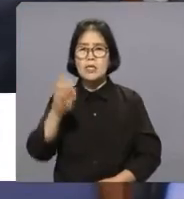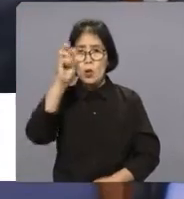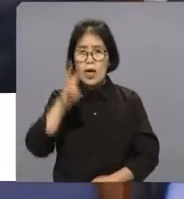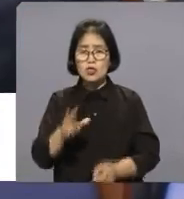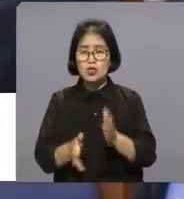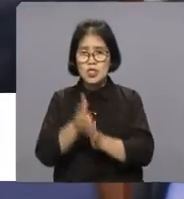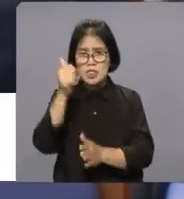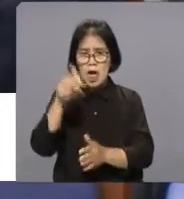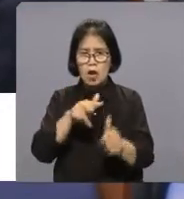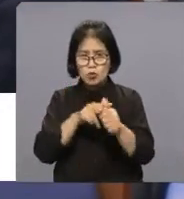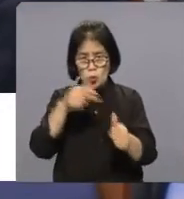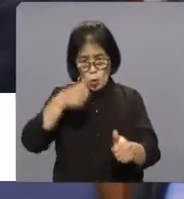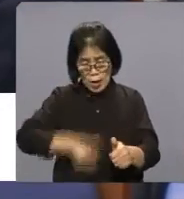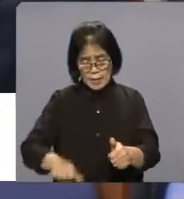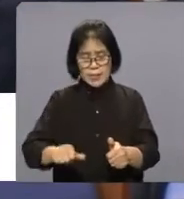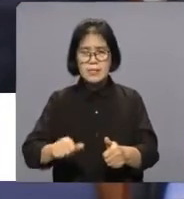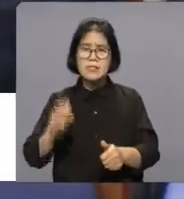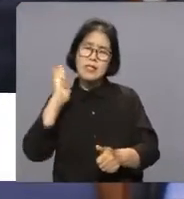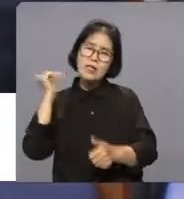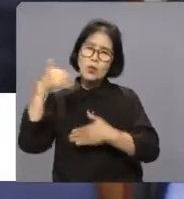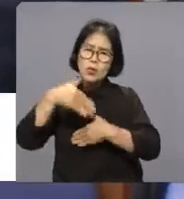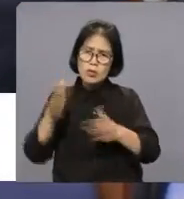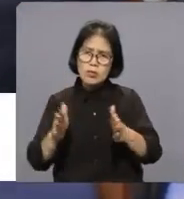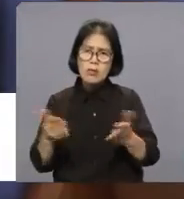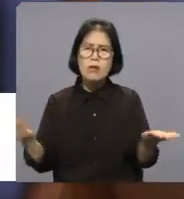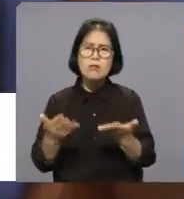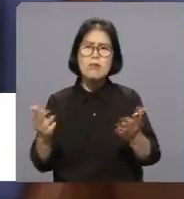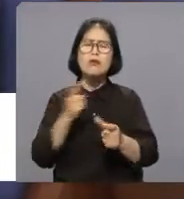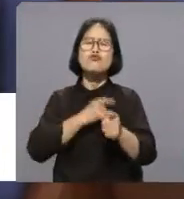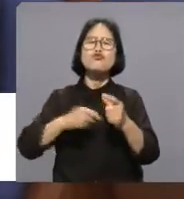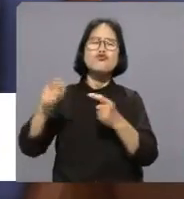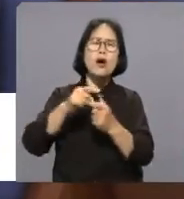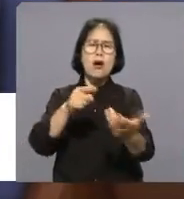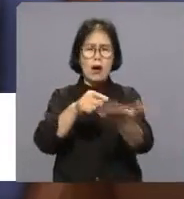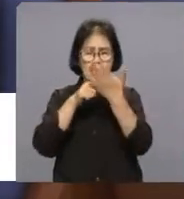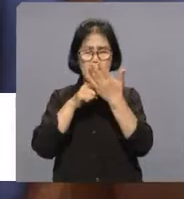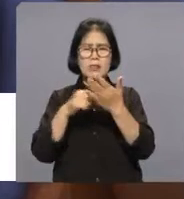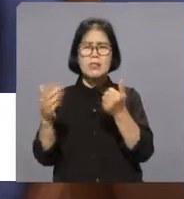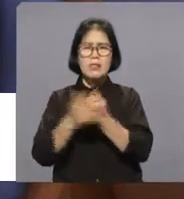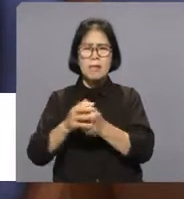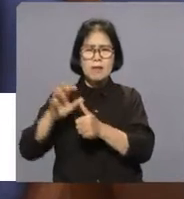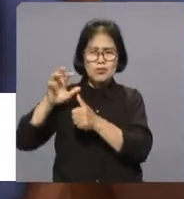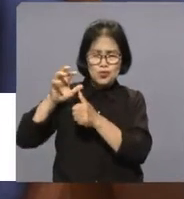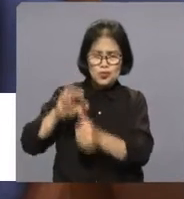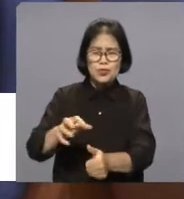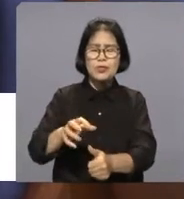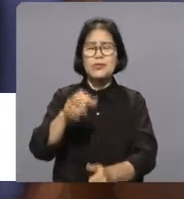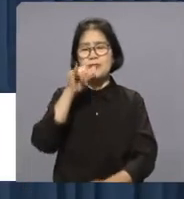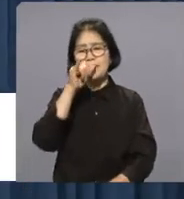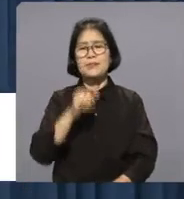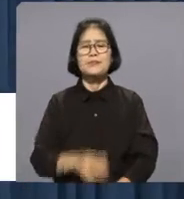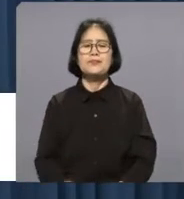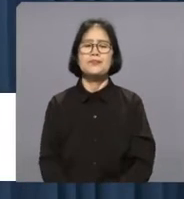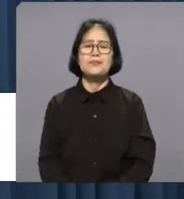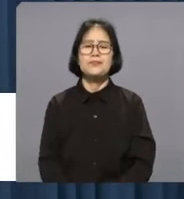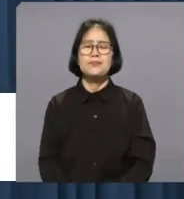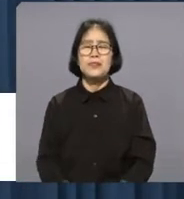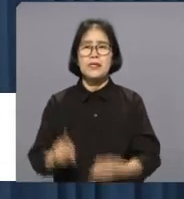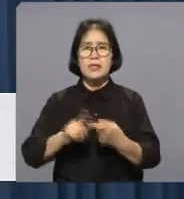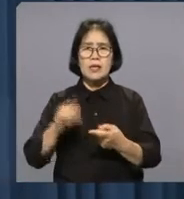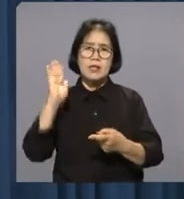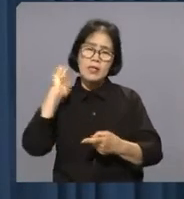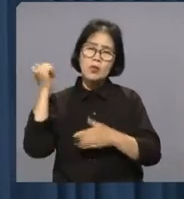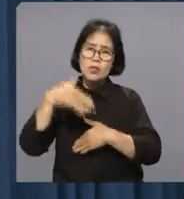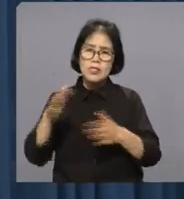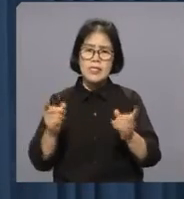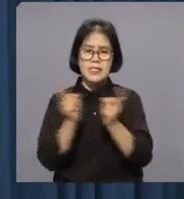광주시장 후보 아들이 대통령실에 근무하는 사실이 추가로 알려지자 공세 수위를 더 높인 겁니다. 이에 대해